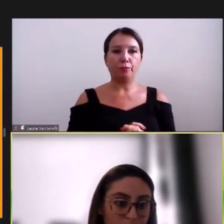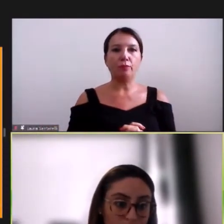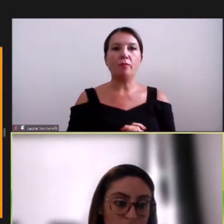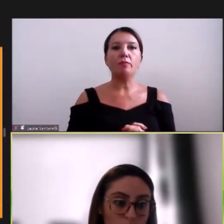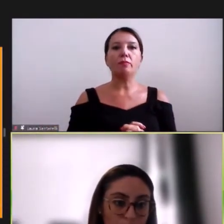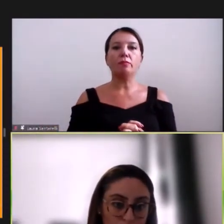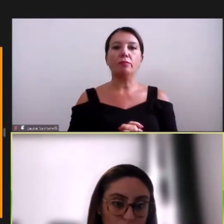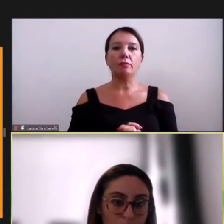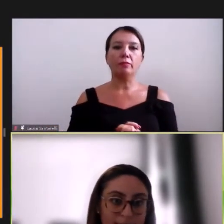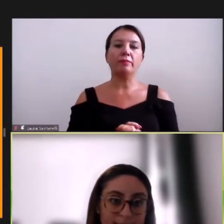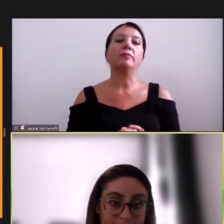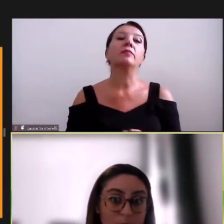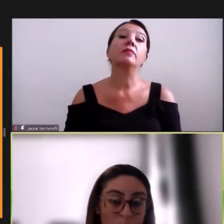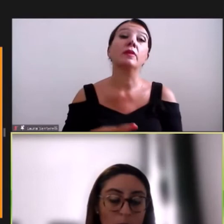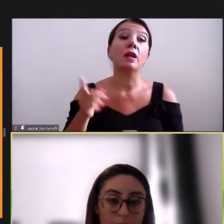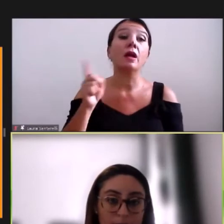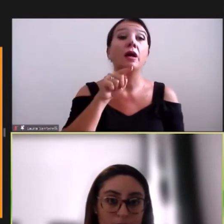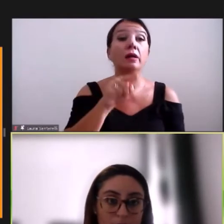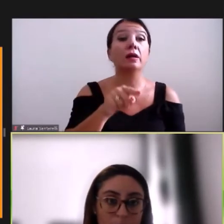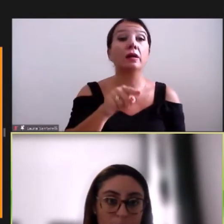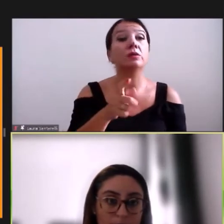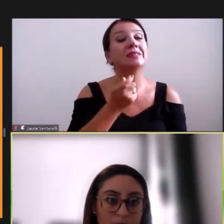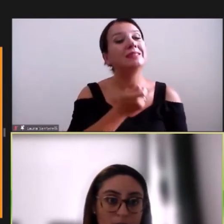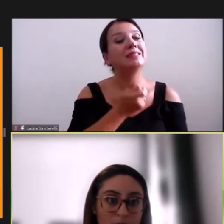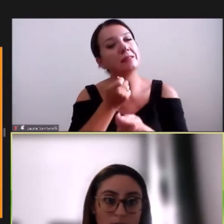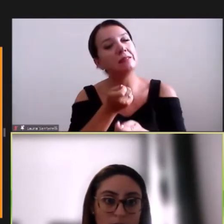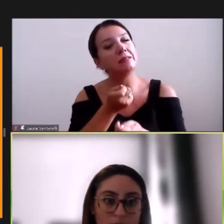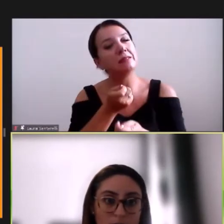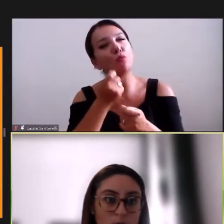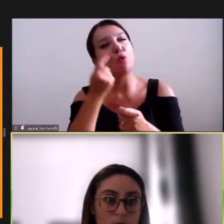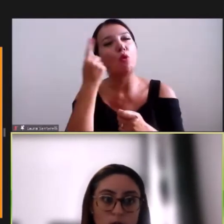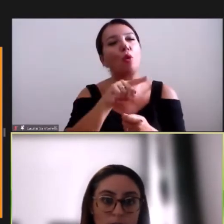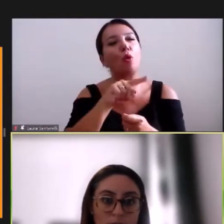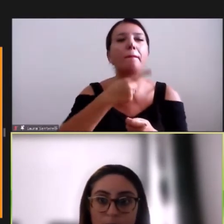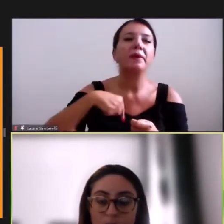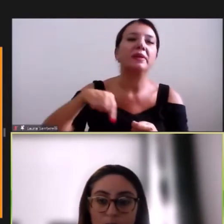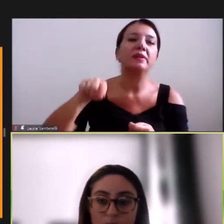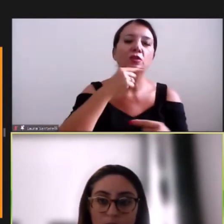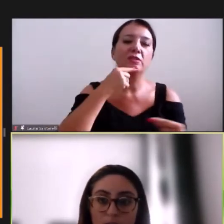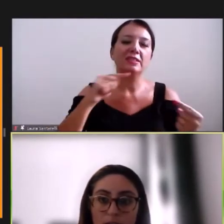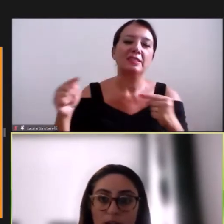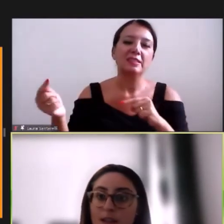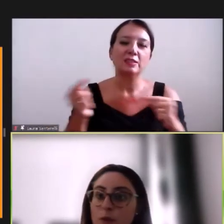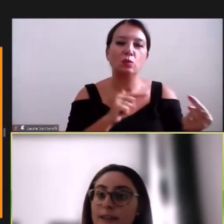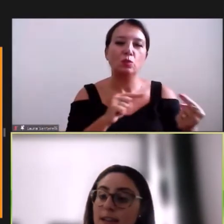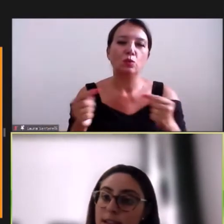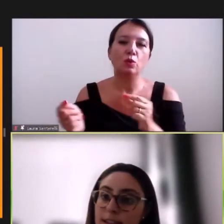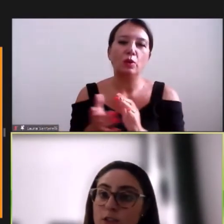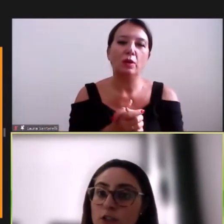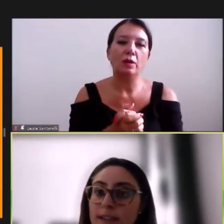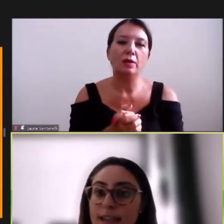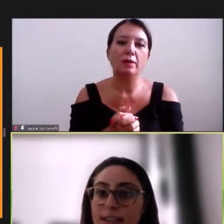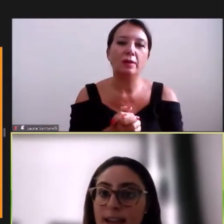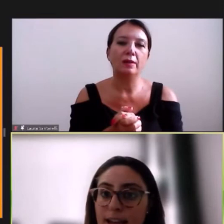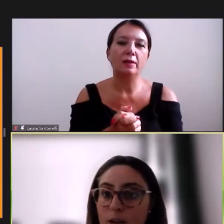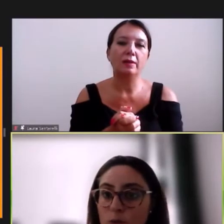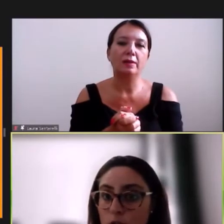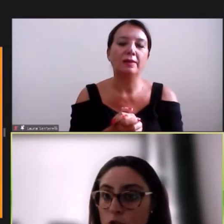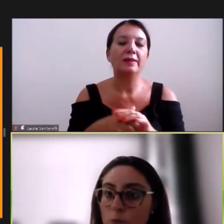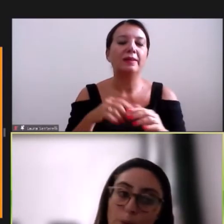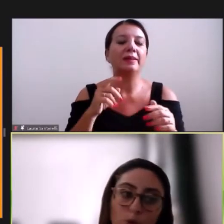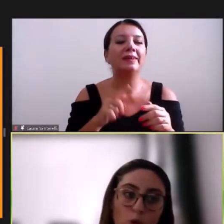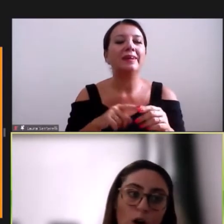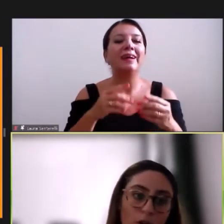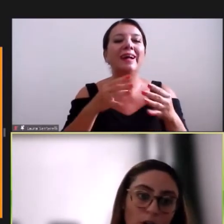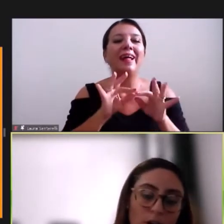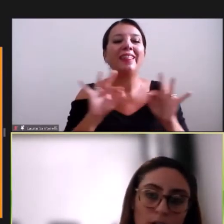E anche questo appunto è di stimolo per la nostra discussione. E vediamo al tessile. Il discorso del tessile è un